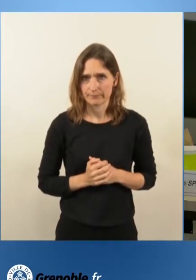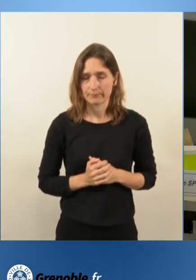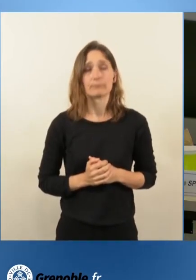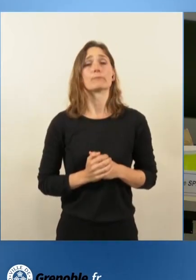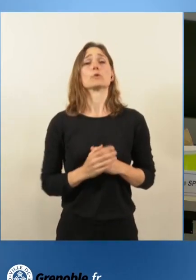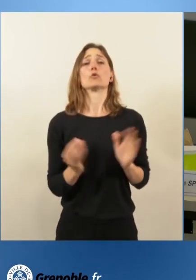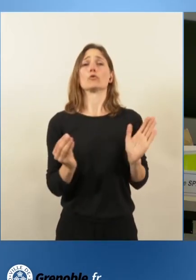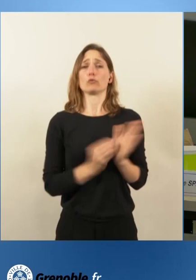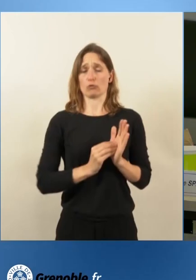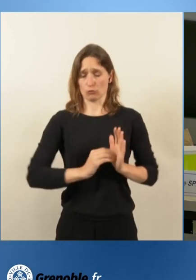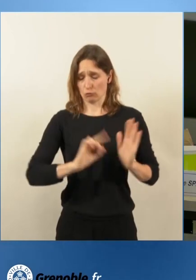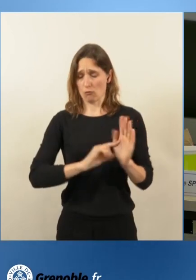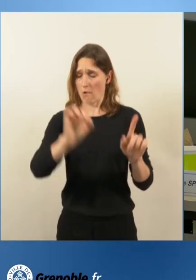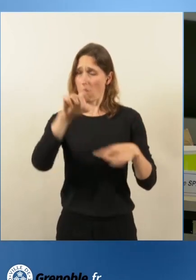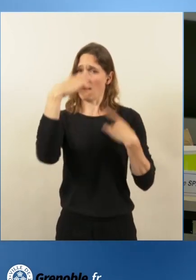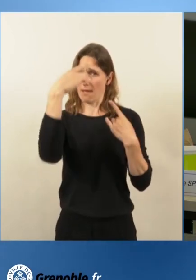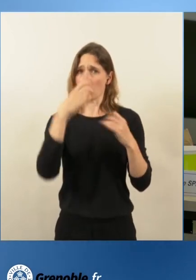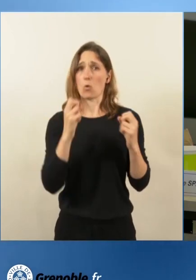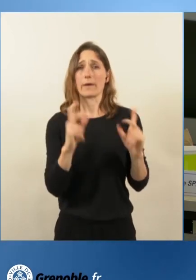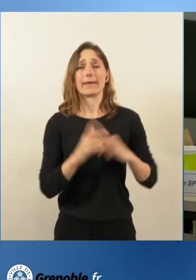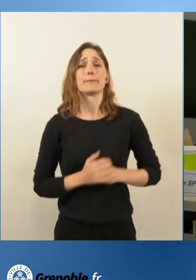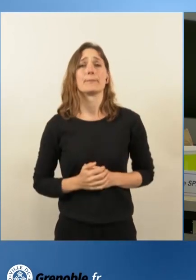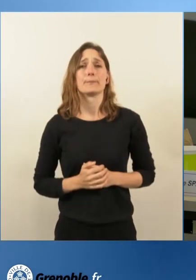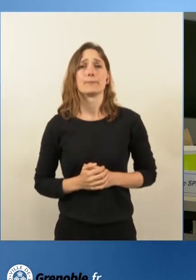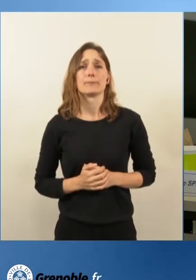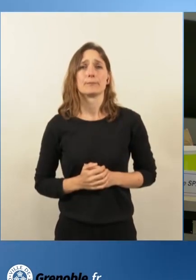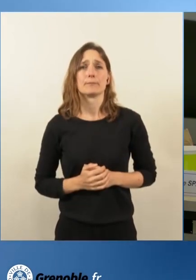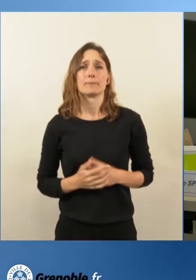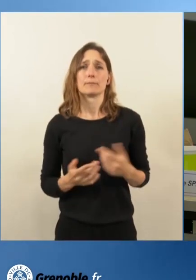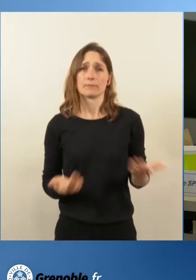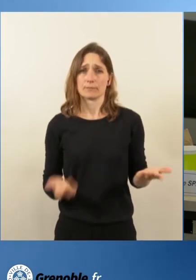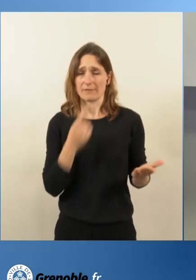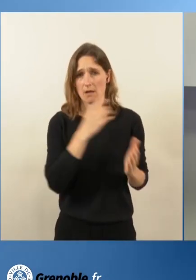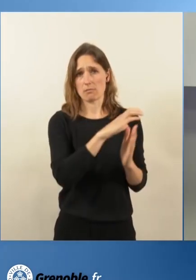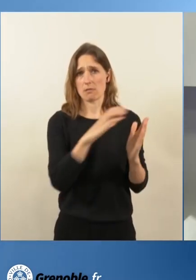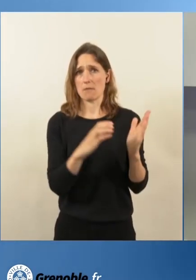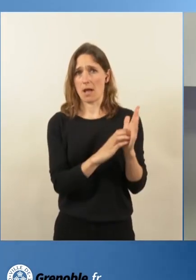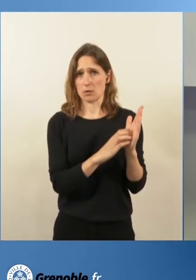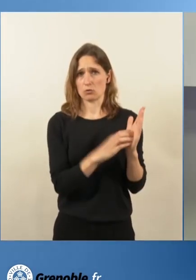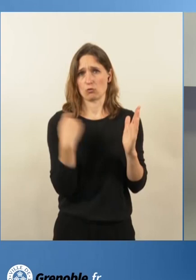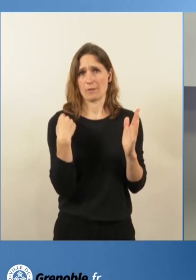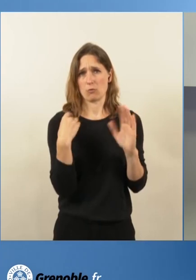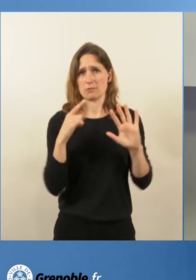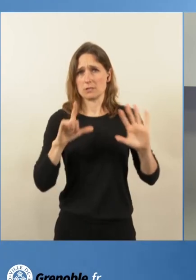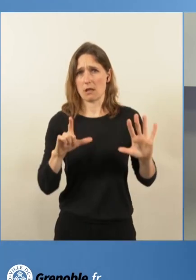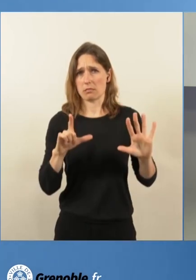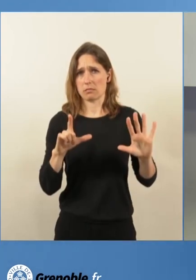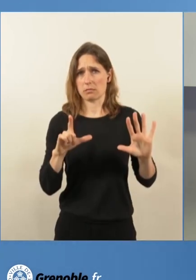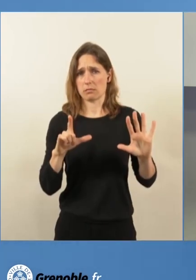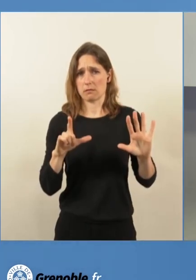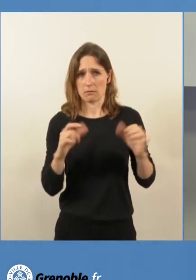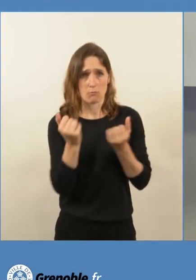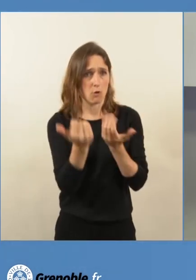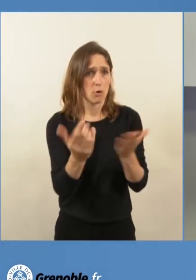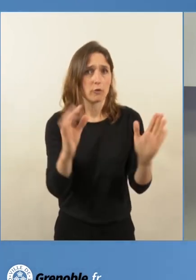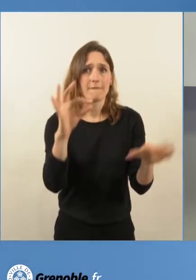c'est noté elle est de droite je mets donc cette délibération numéro 7 on voit